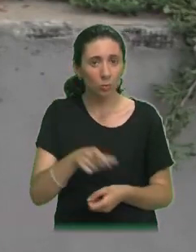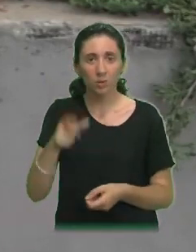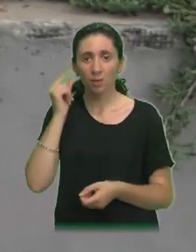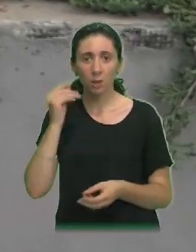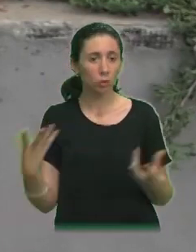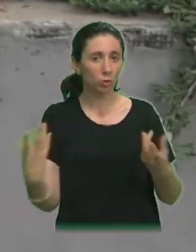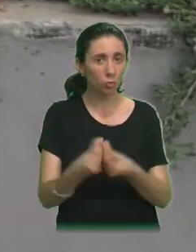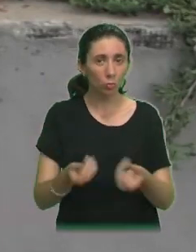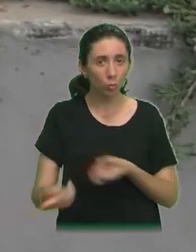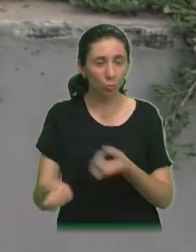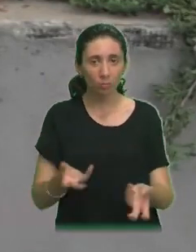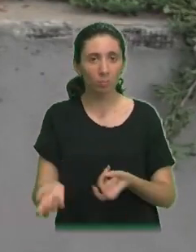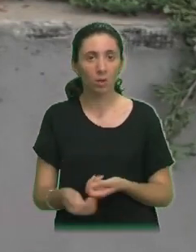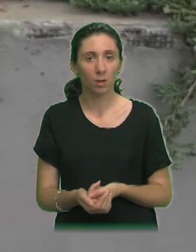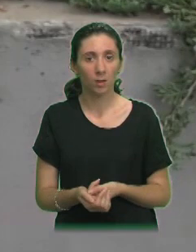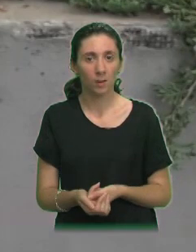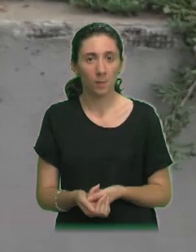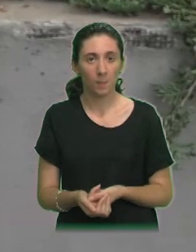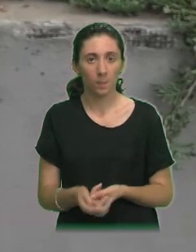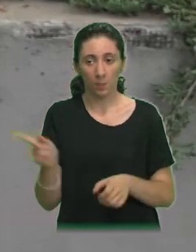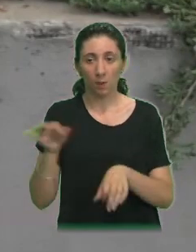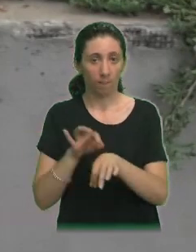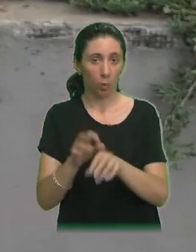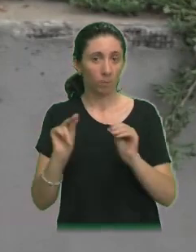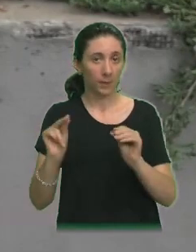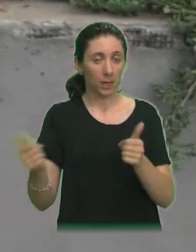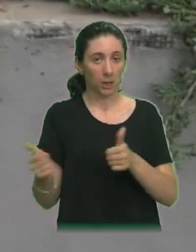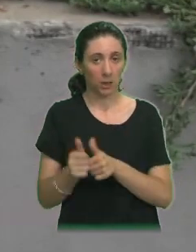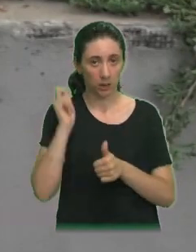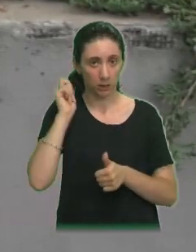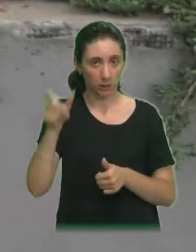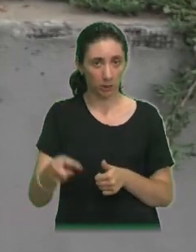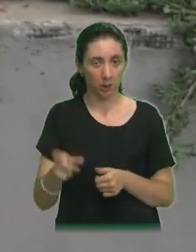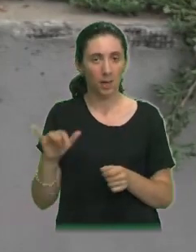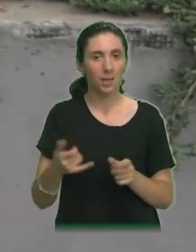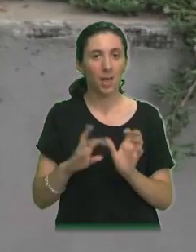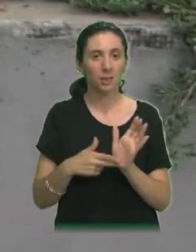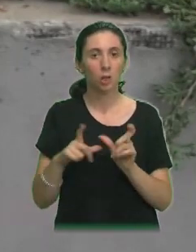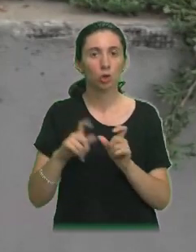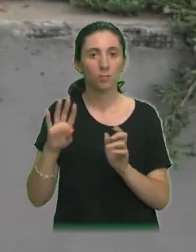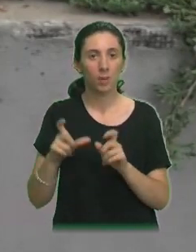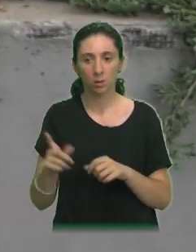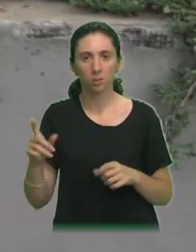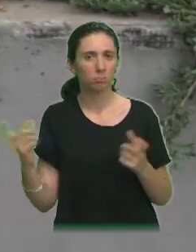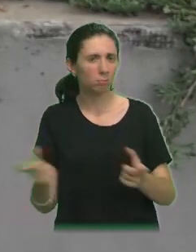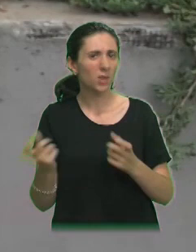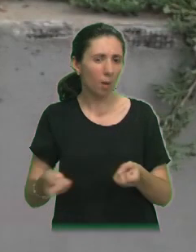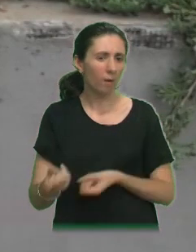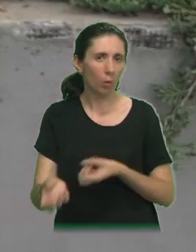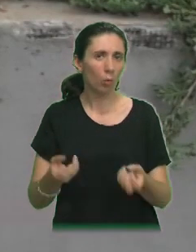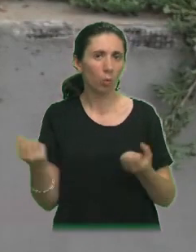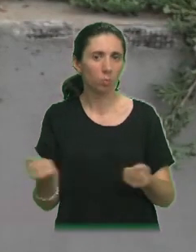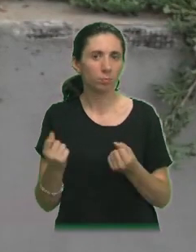vodstvom trenerice Jasne Štimac se zapavljaju i razvijaju ljubav prema tom sportu, tako